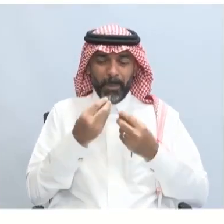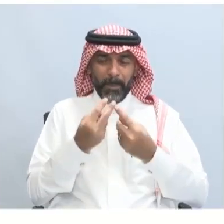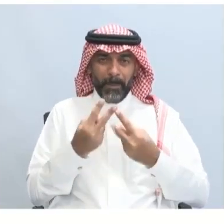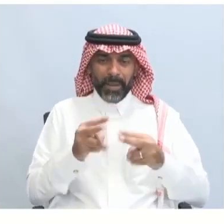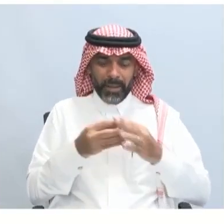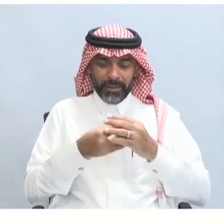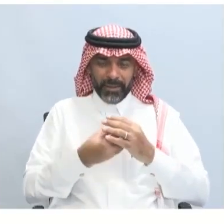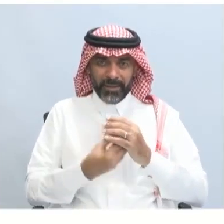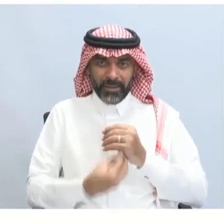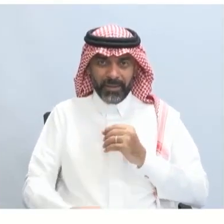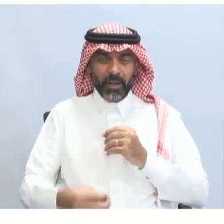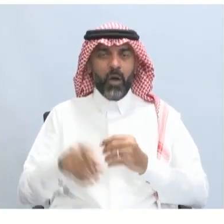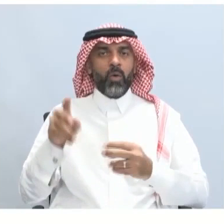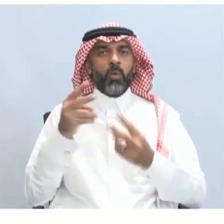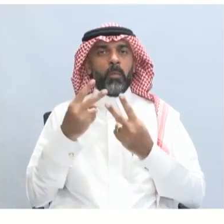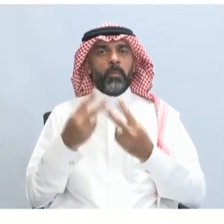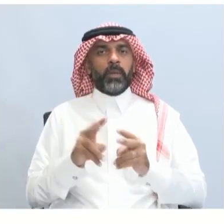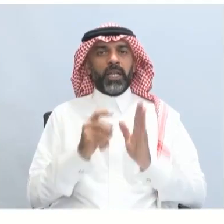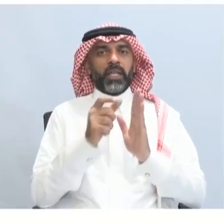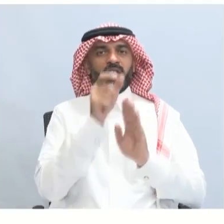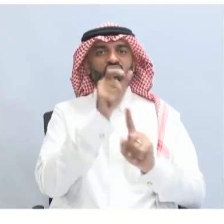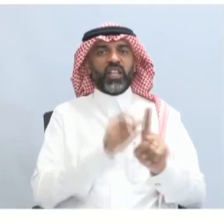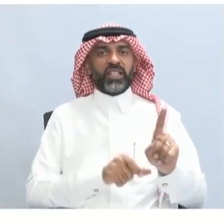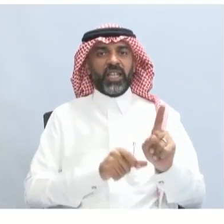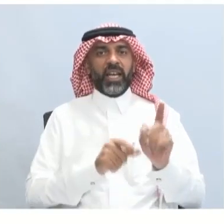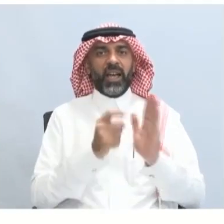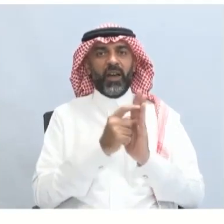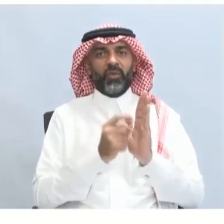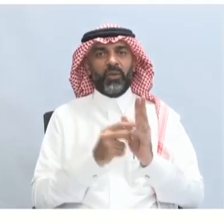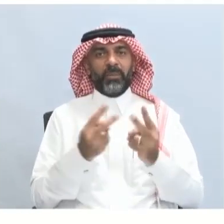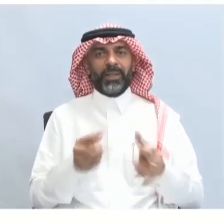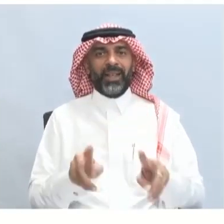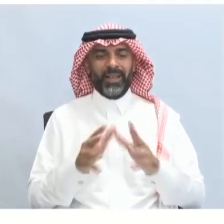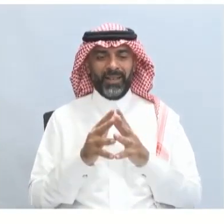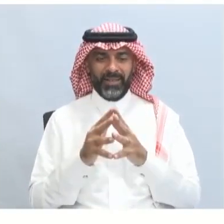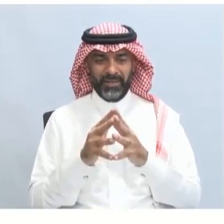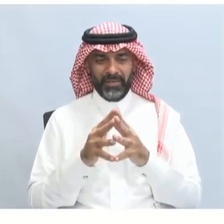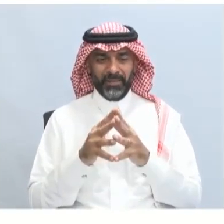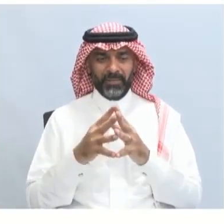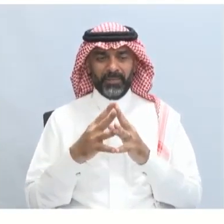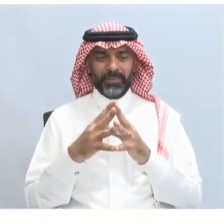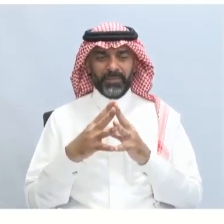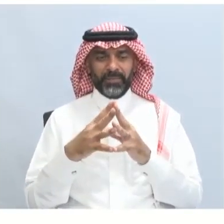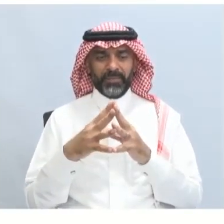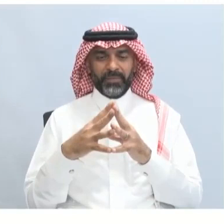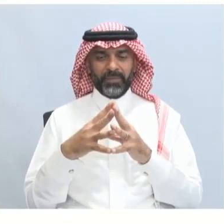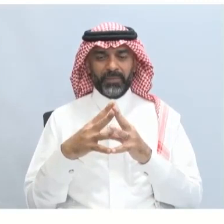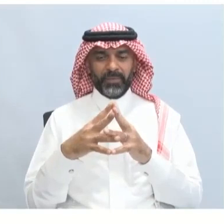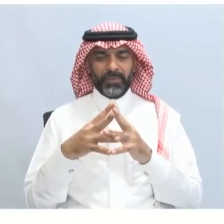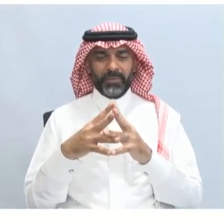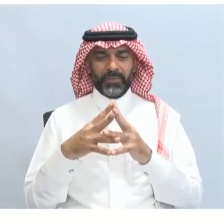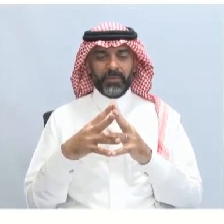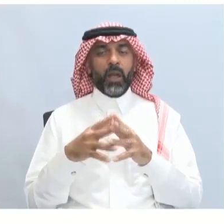الشخصيه القانونيه مجرد ولادته حيا ولو للحظه واحده فانه عند ذلك تبدا الشخصيه القانونيه